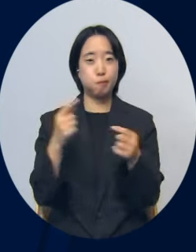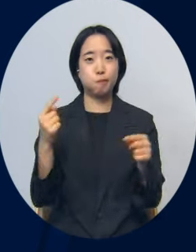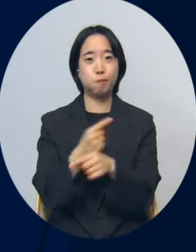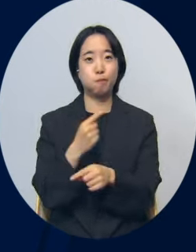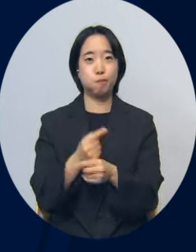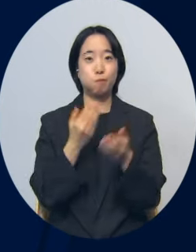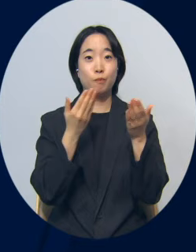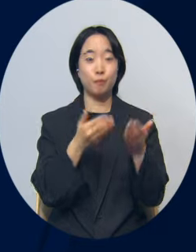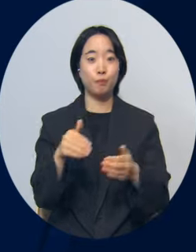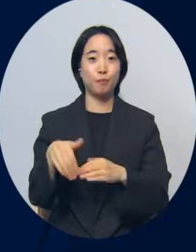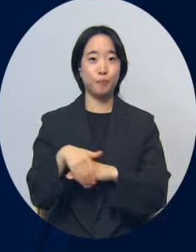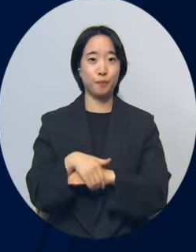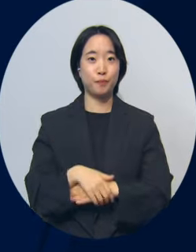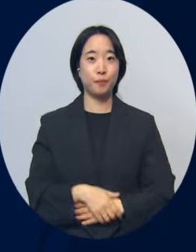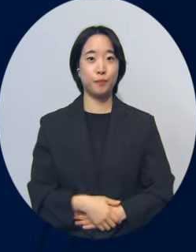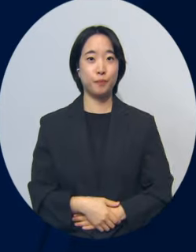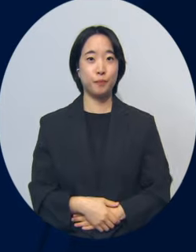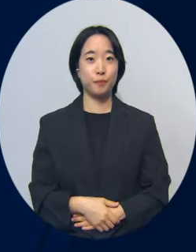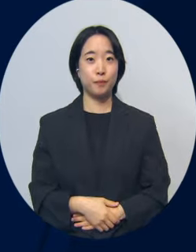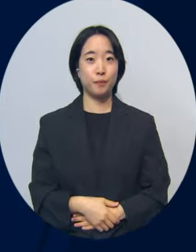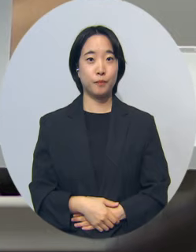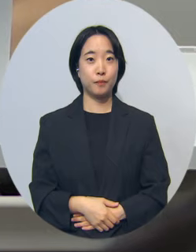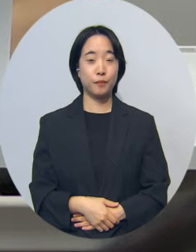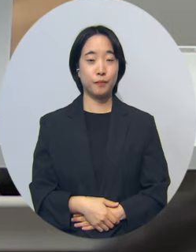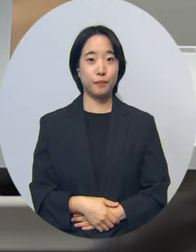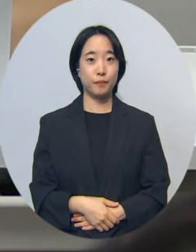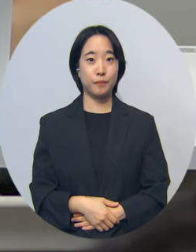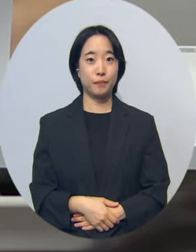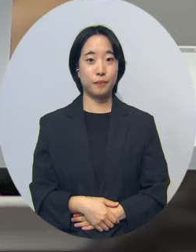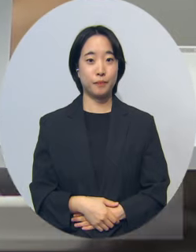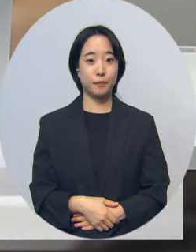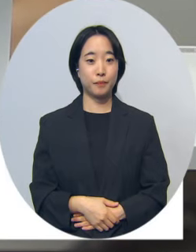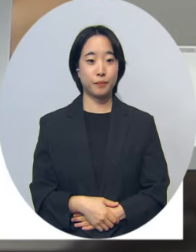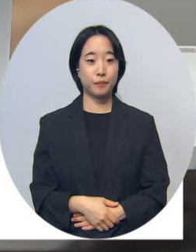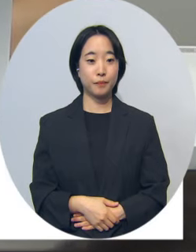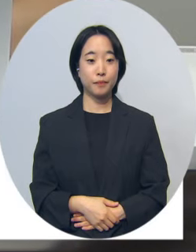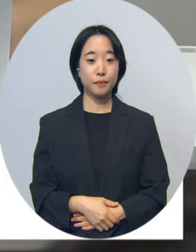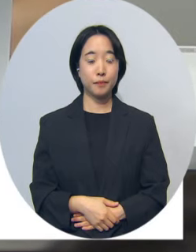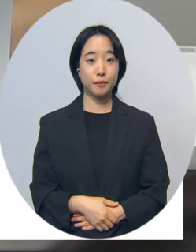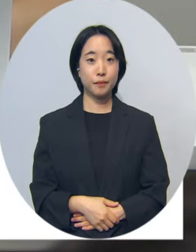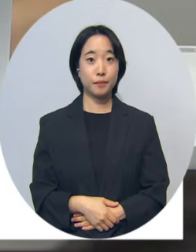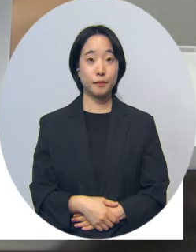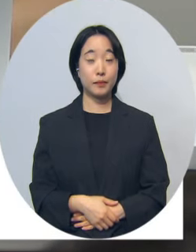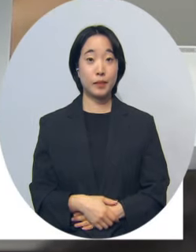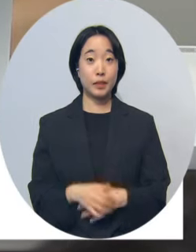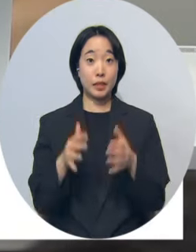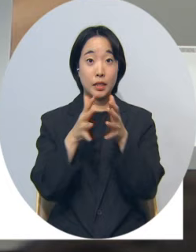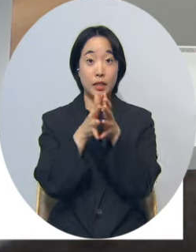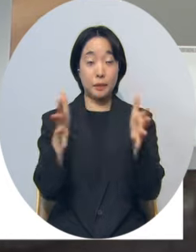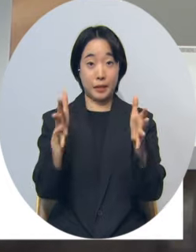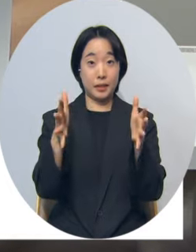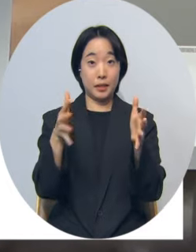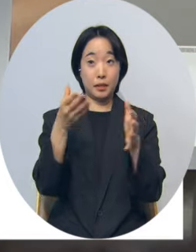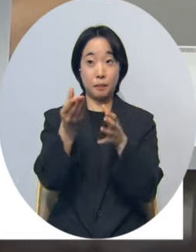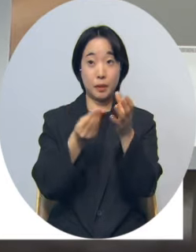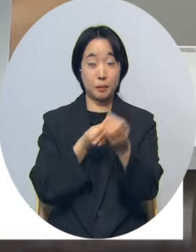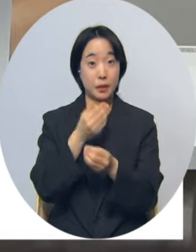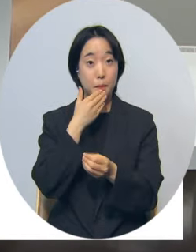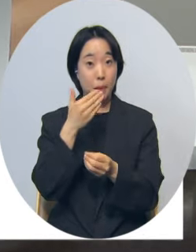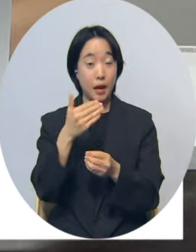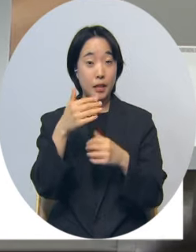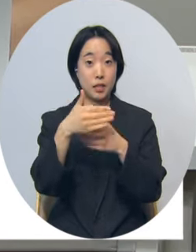공급과 금융지원도 뒷받침할 계획입니다. 양질의 장기 민간 임대주택이 충분히 공급되면